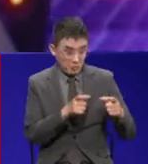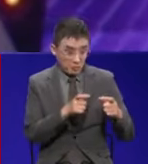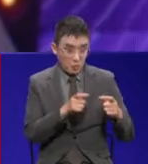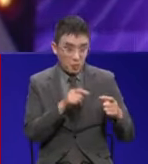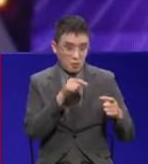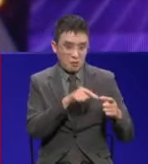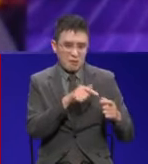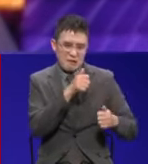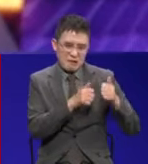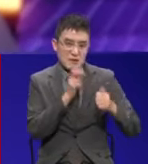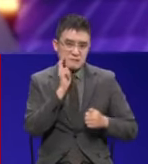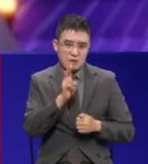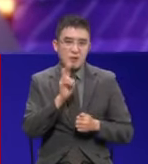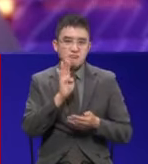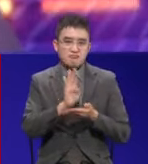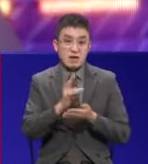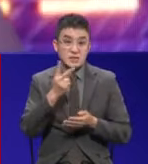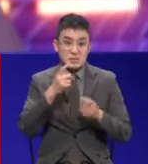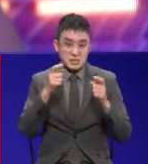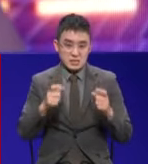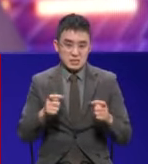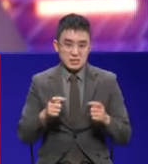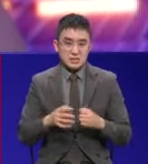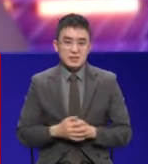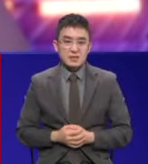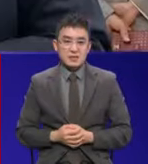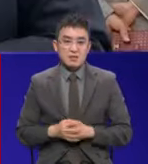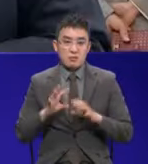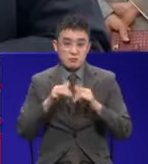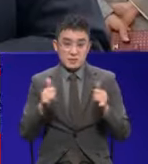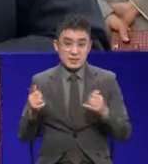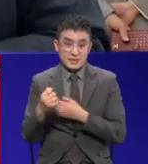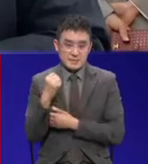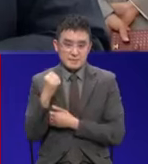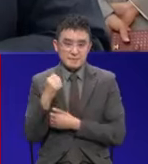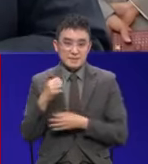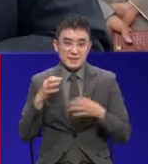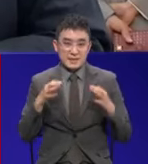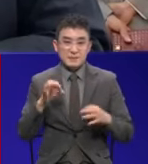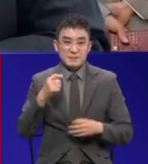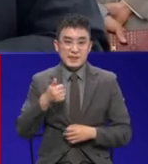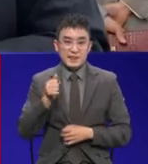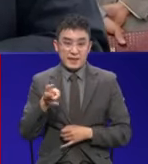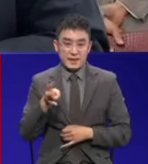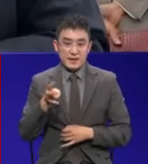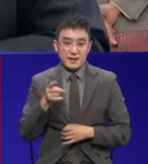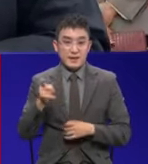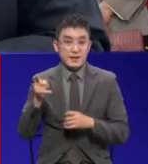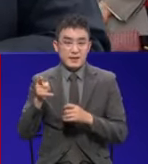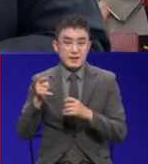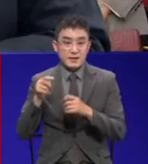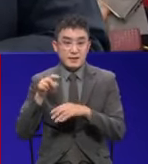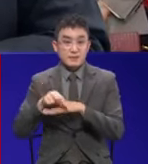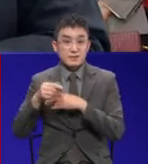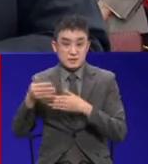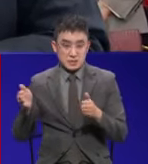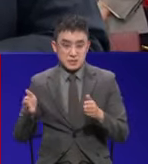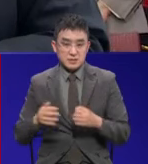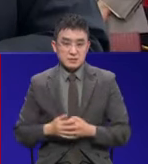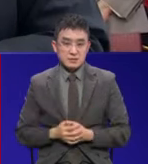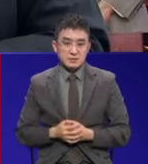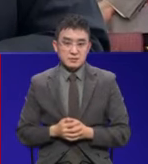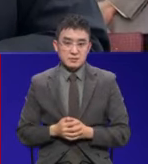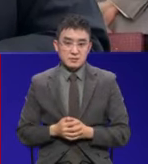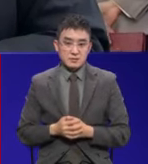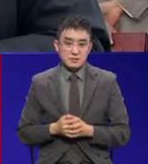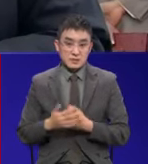분당을로 가보겠습니다. 국민의힘 김은혜 후보 캠프부터 가보죠. 자, 김도훈 기자. 네, 한 시간 전보다 지지자들이 더 많이 보이는